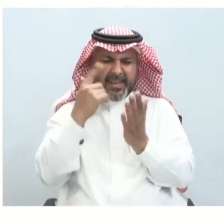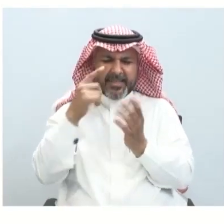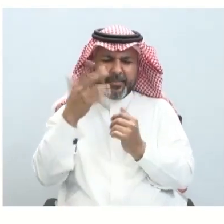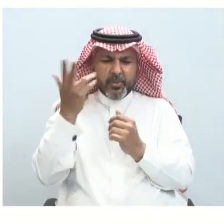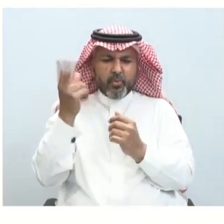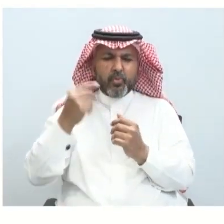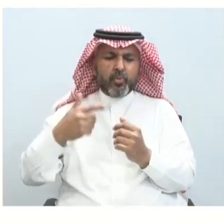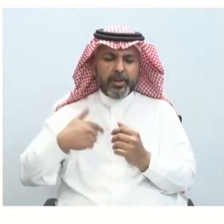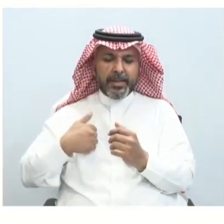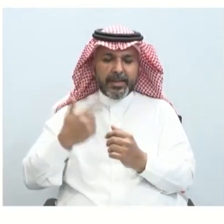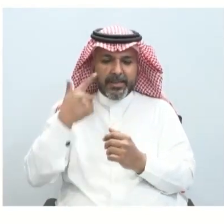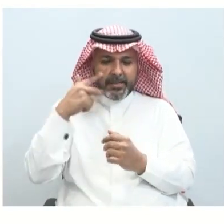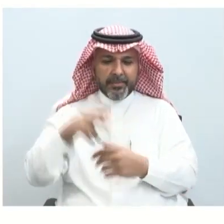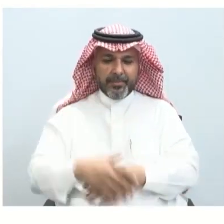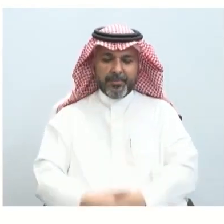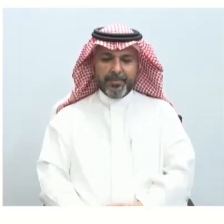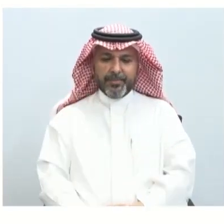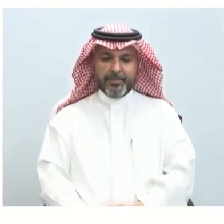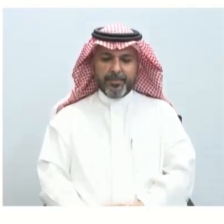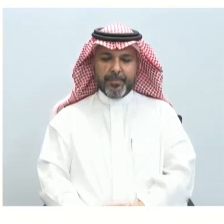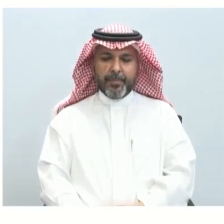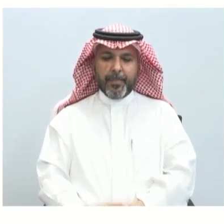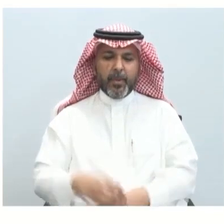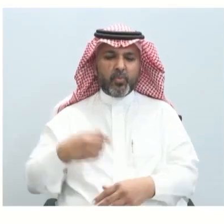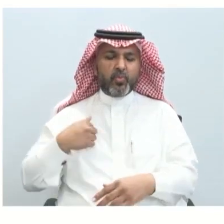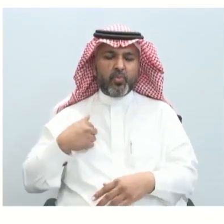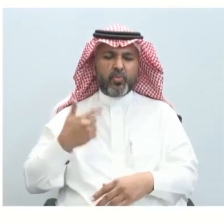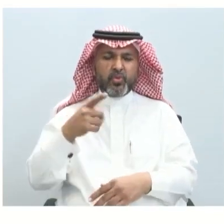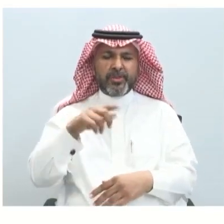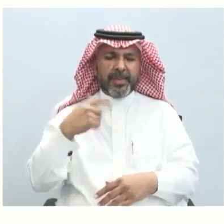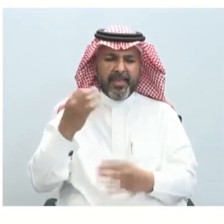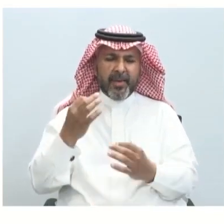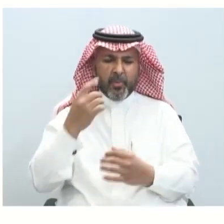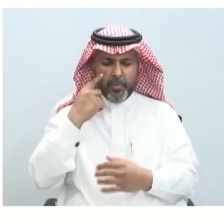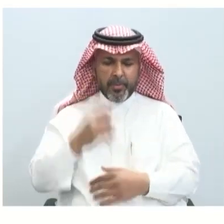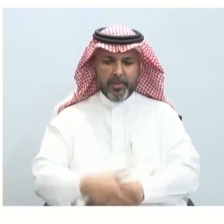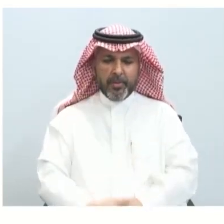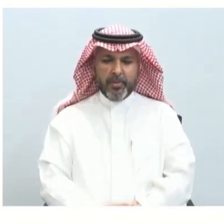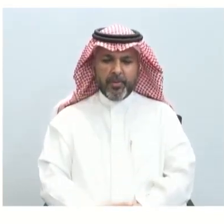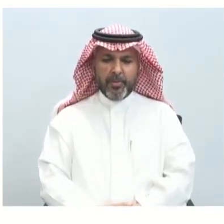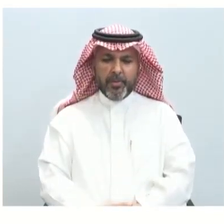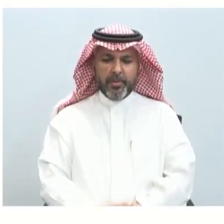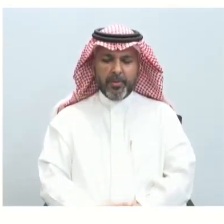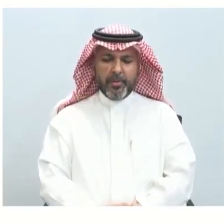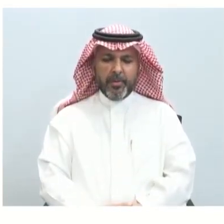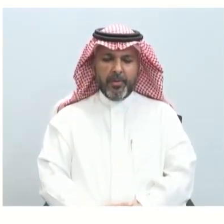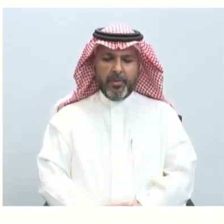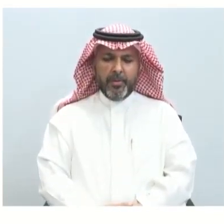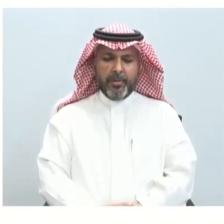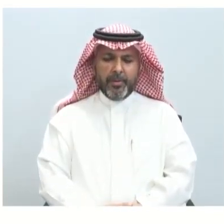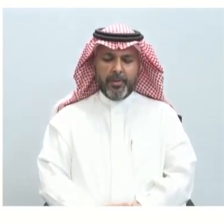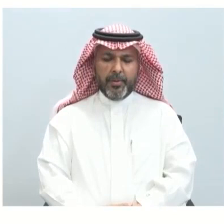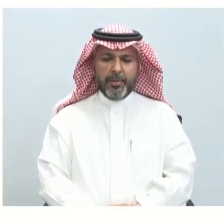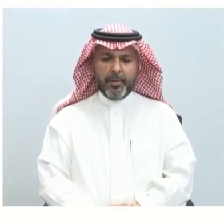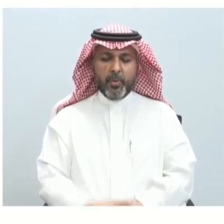الذي ظهر في هذا الطور البيني هل كان الطور البيني بالفعل فتره راحل هذه الخليه الصحيح ان الطور البيني او في اثناء الطور